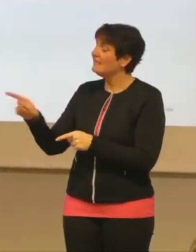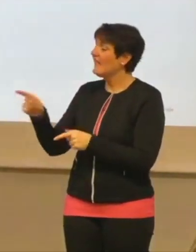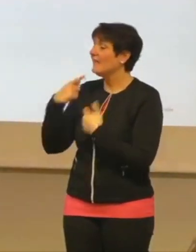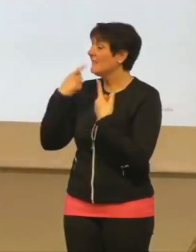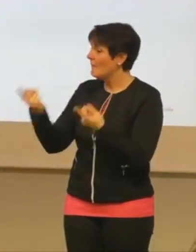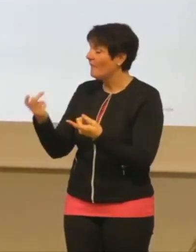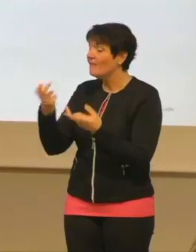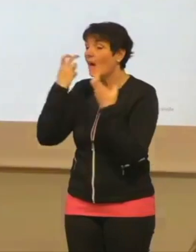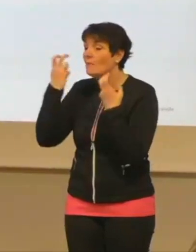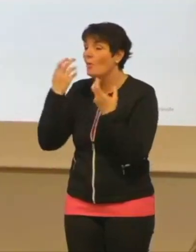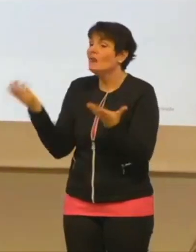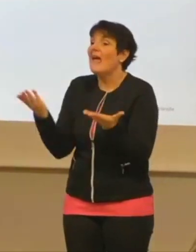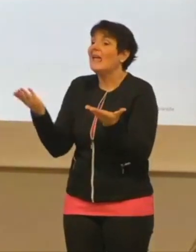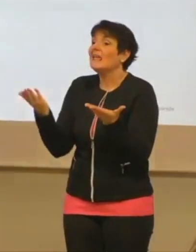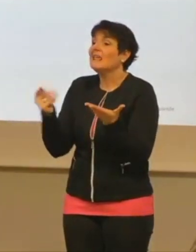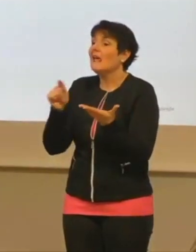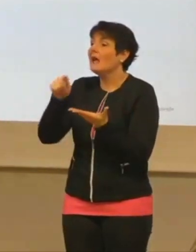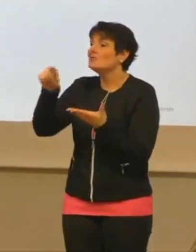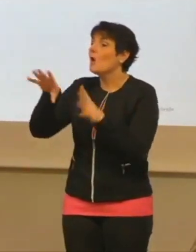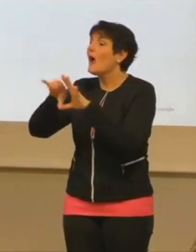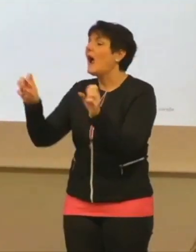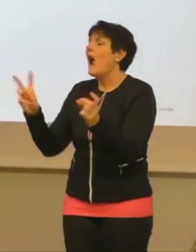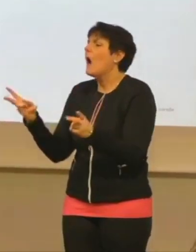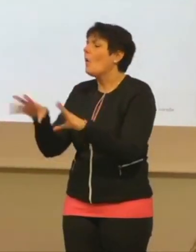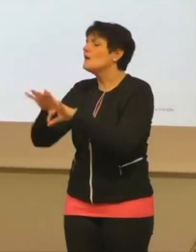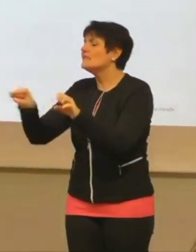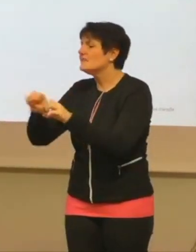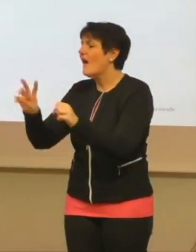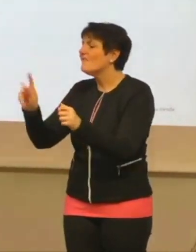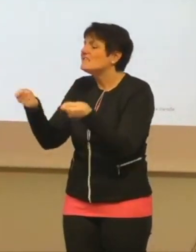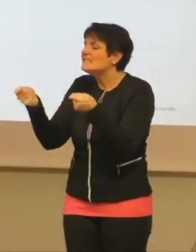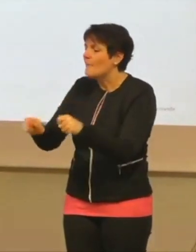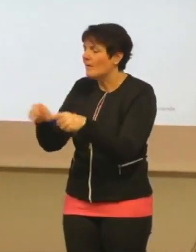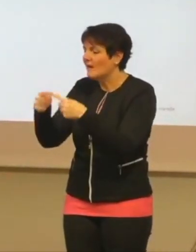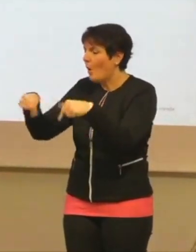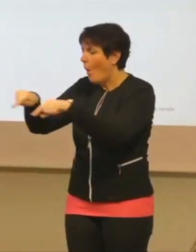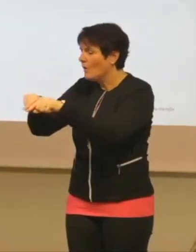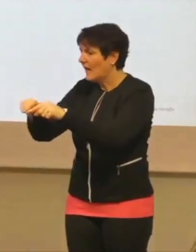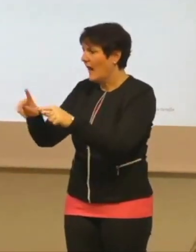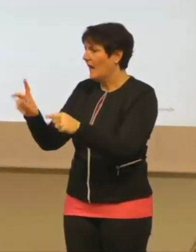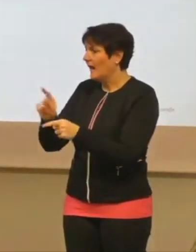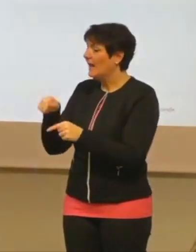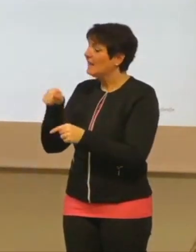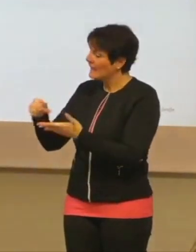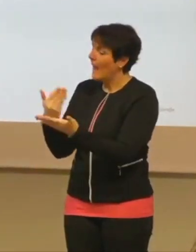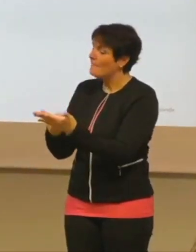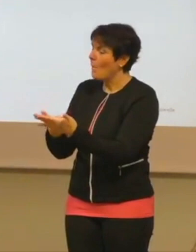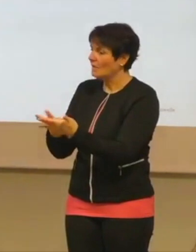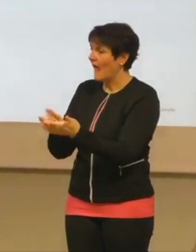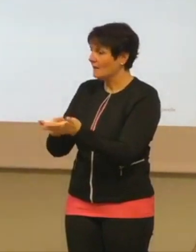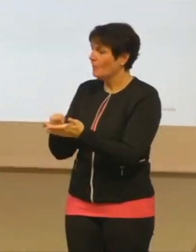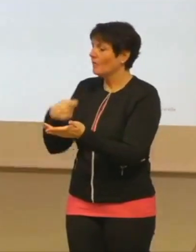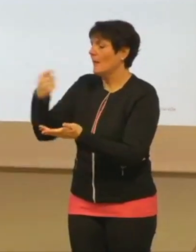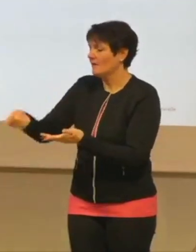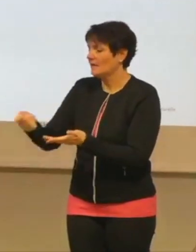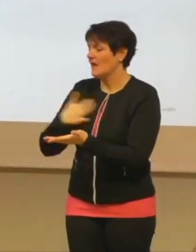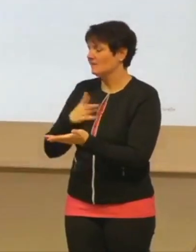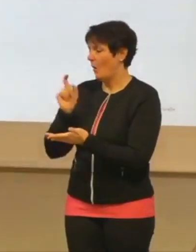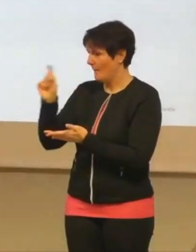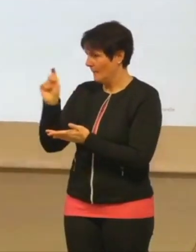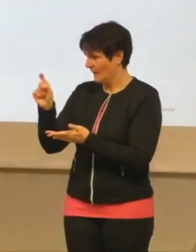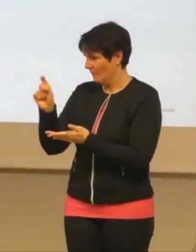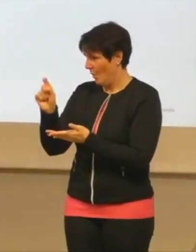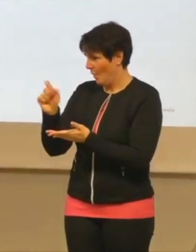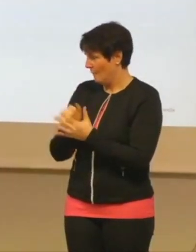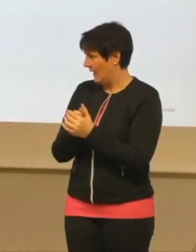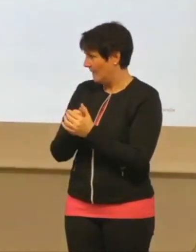poišče, kje so, kako se izvaja v zaprtih oddelkih dejavnost in potem poda tudi svoje pripombe. V